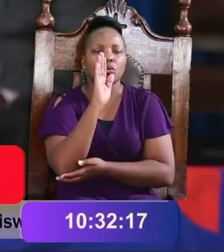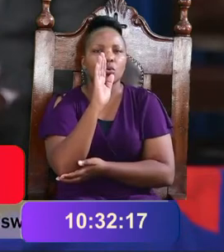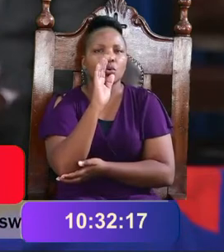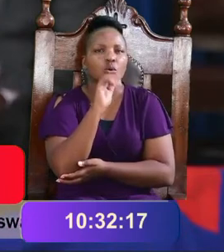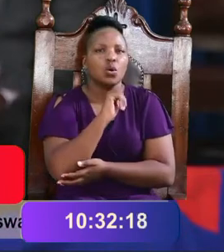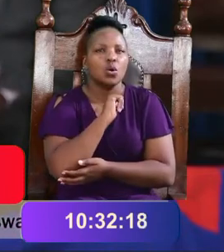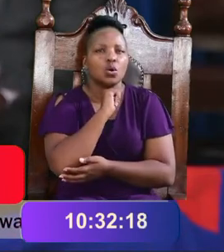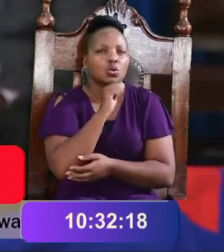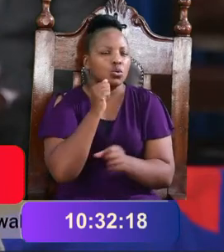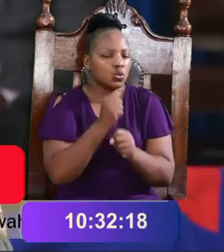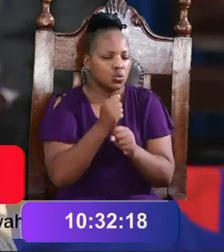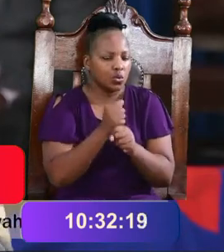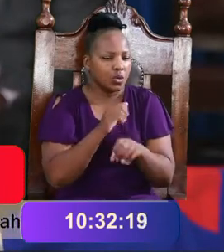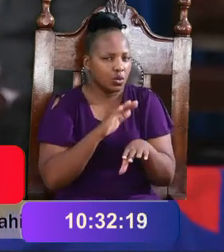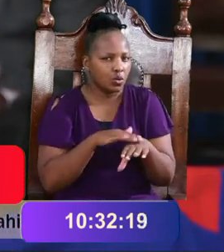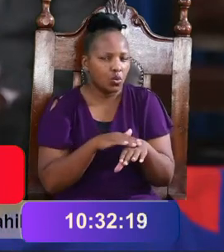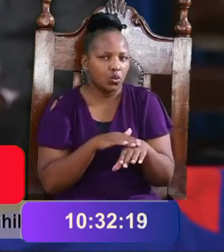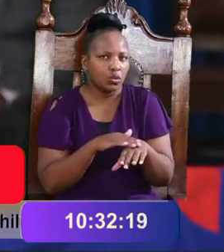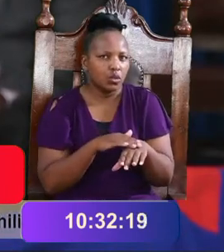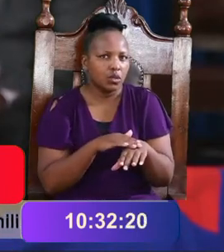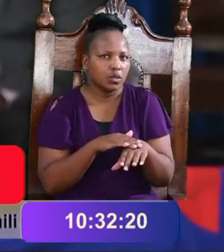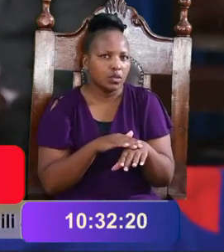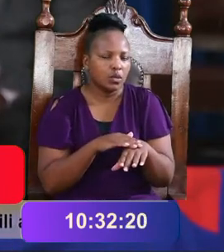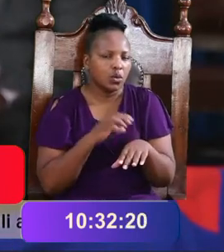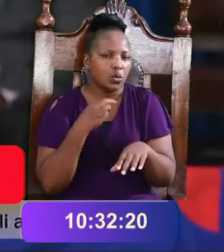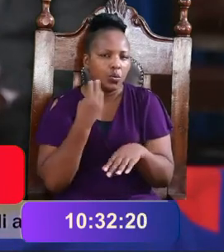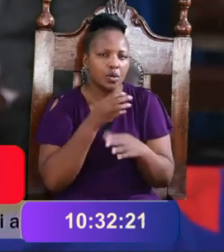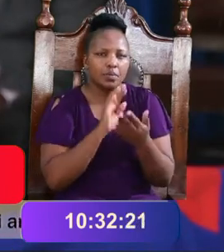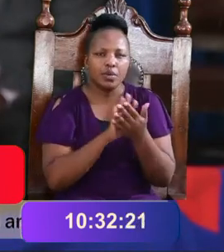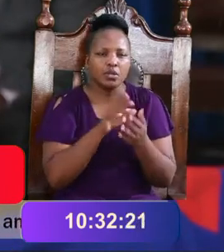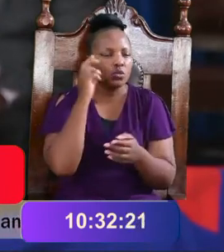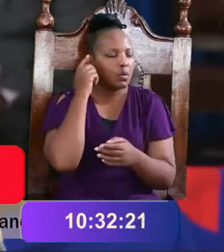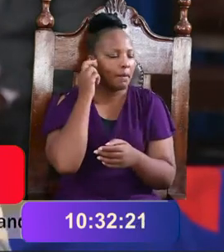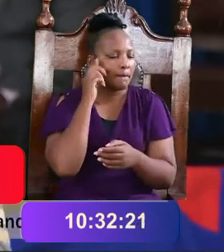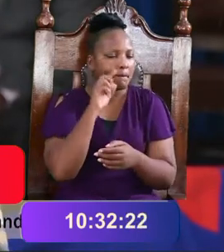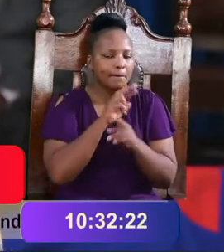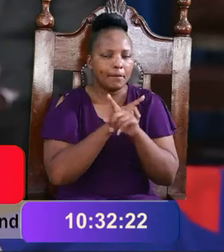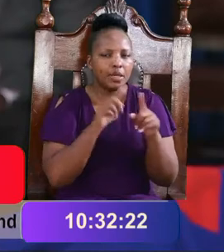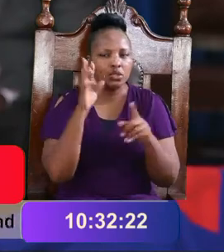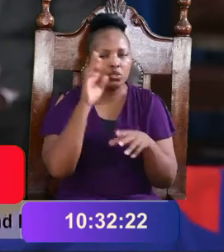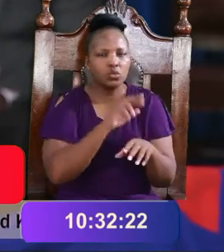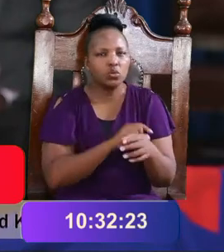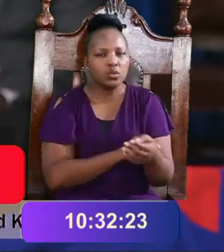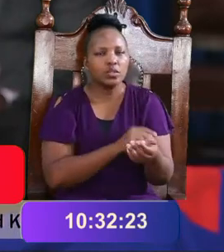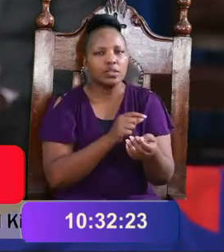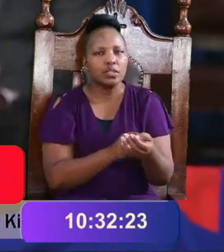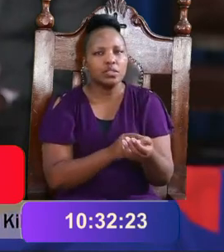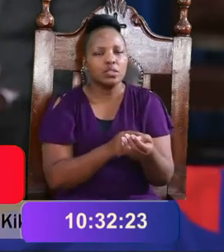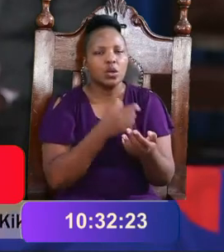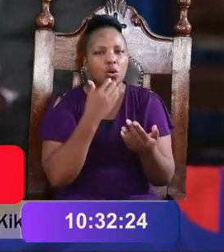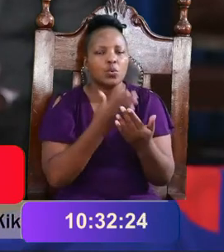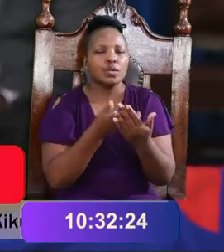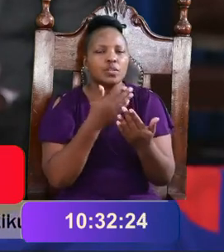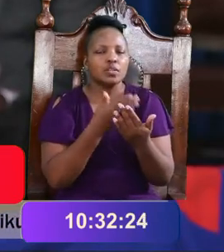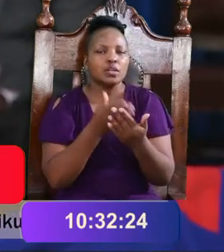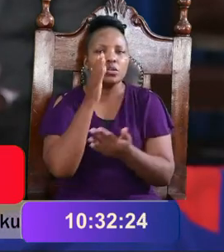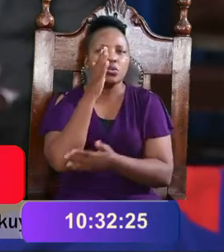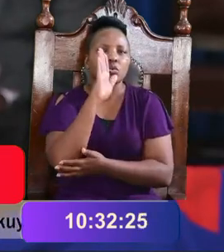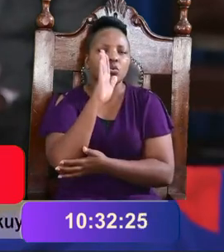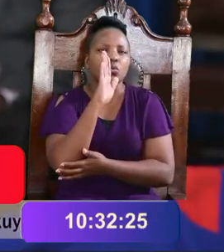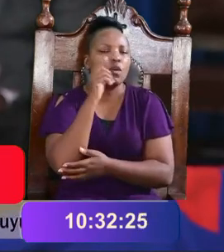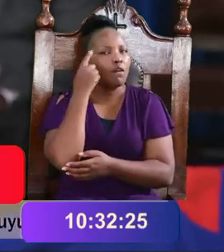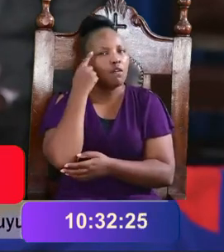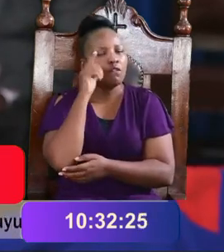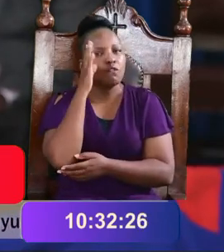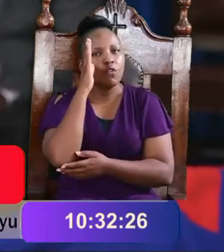Si kwa matendo yetu mazuri atukaona kwamba tukusifu, mbali ni kwa neema zako tu mfalme. Tuakushukuru na tuakuinua mfalme, kwa